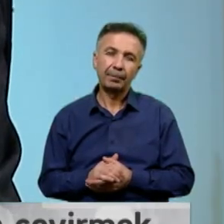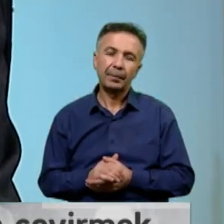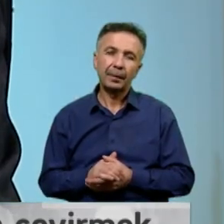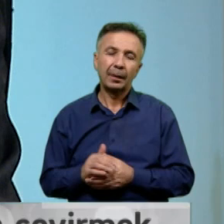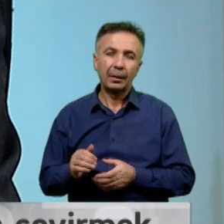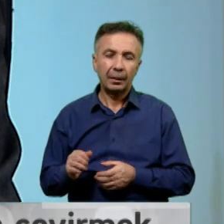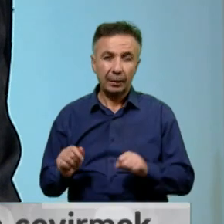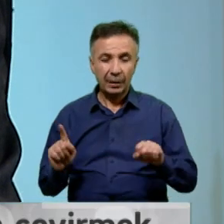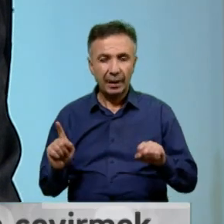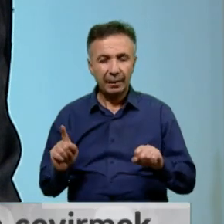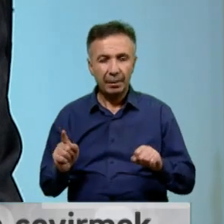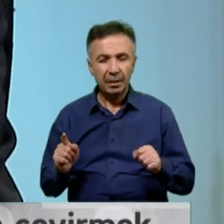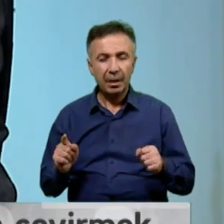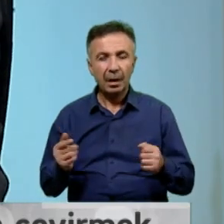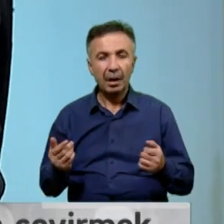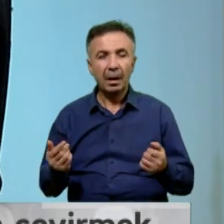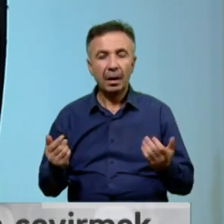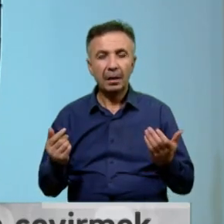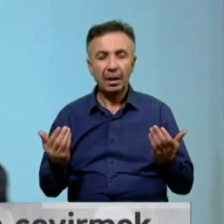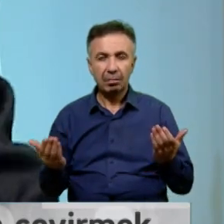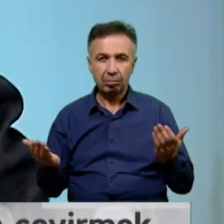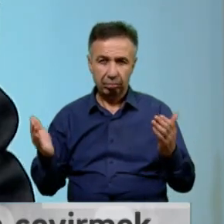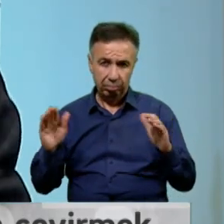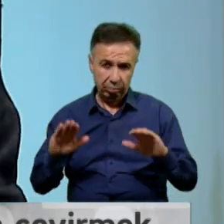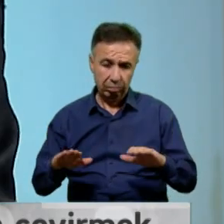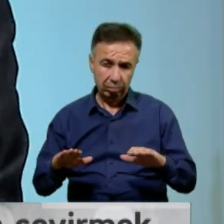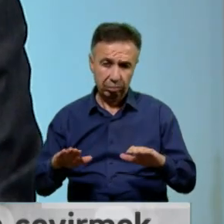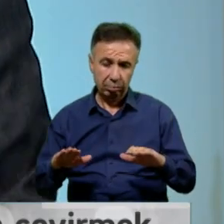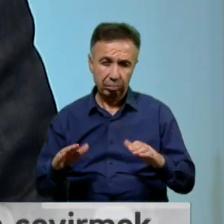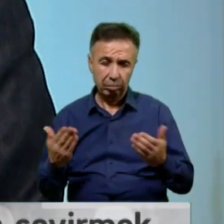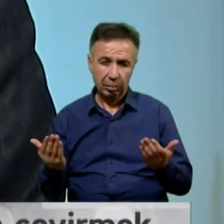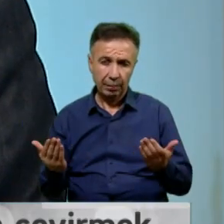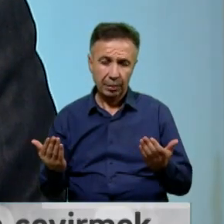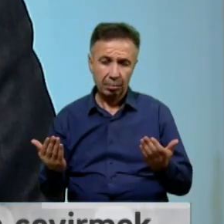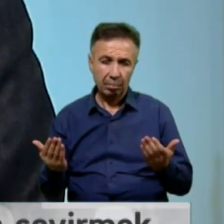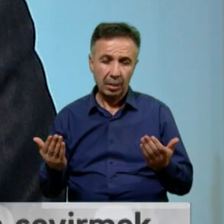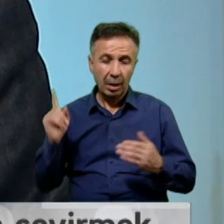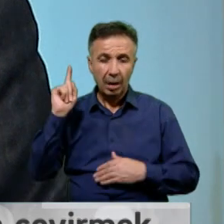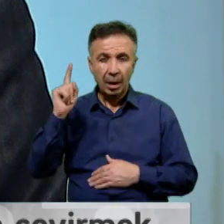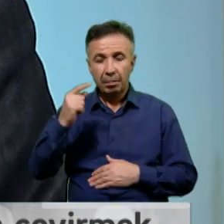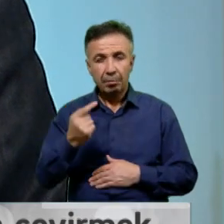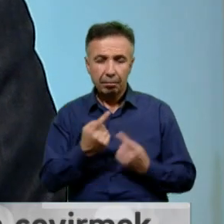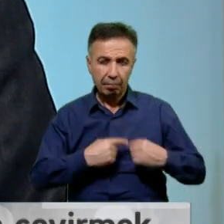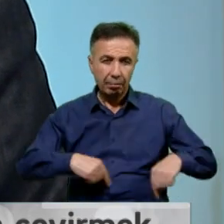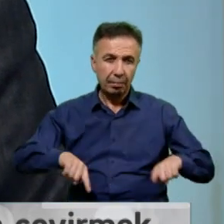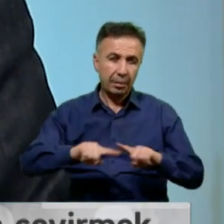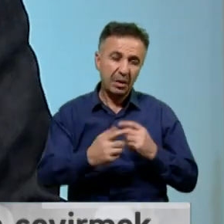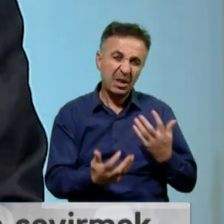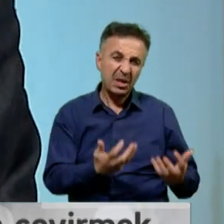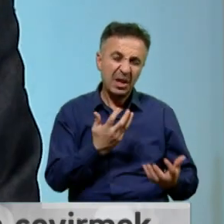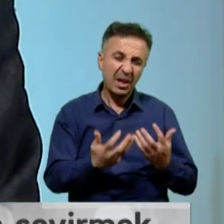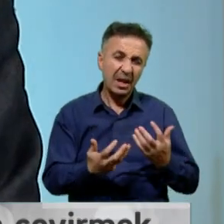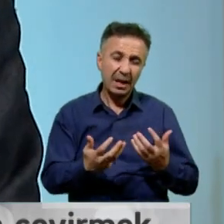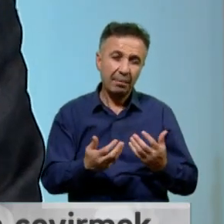da çevriliyor. Hmm. Allahümme ecirna minen nar'da Şafii mezhebi efendim ellerini,